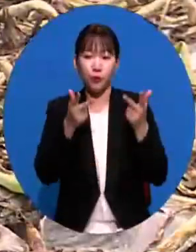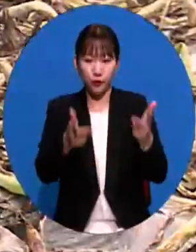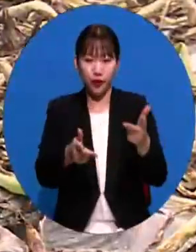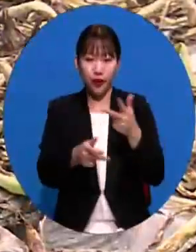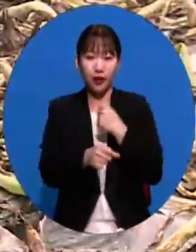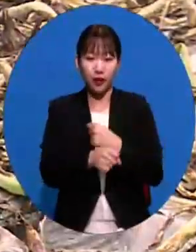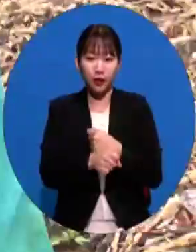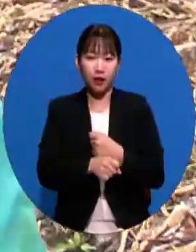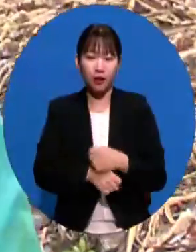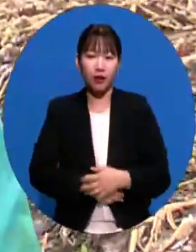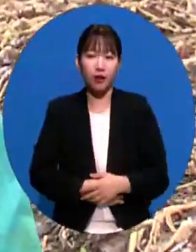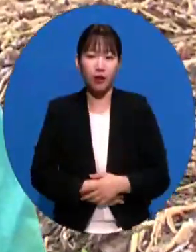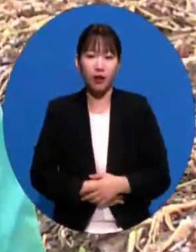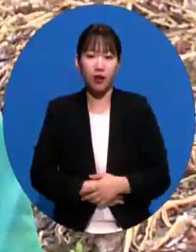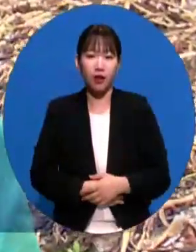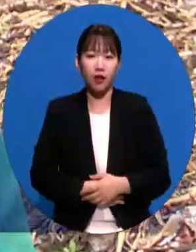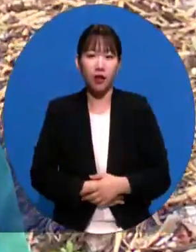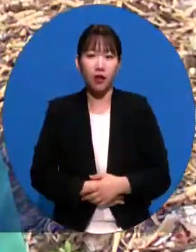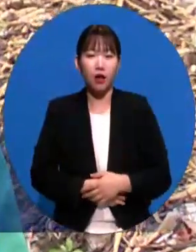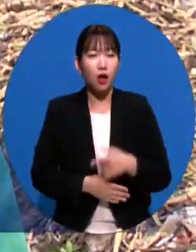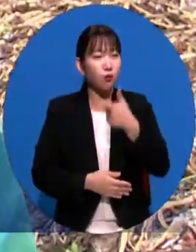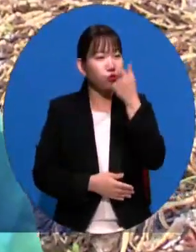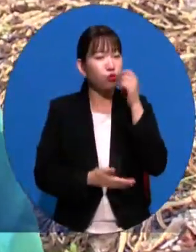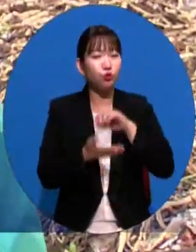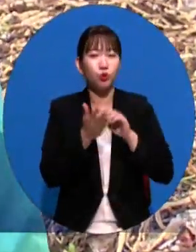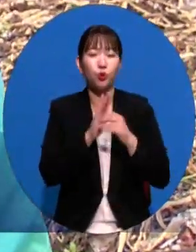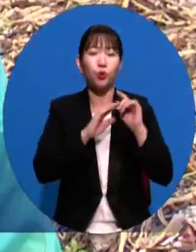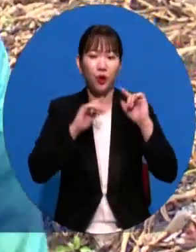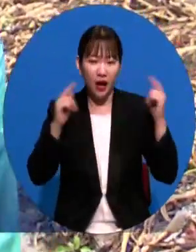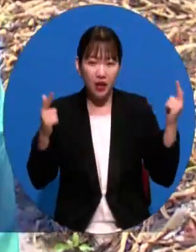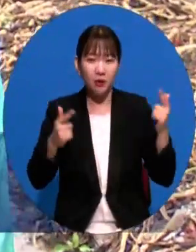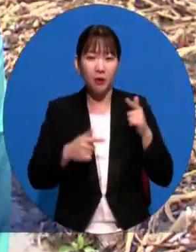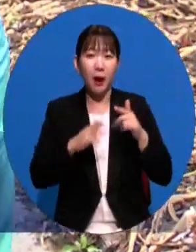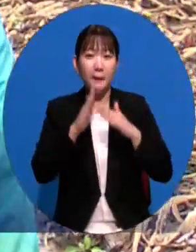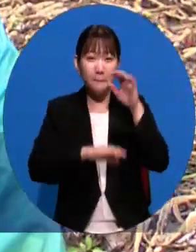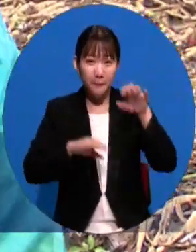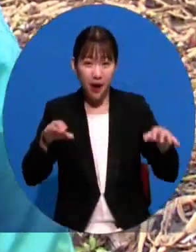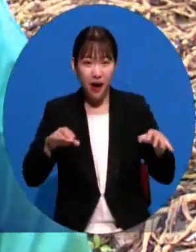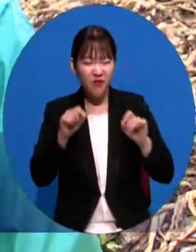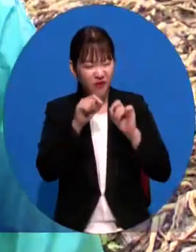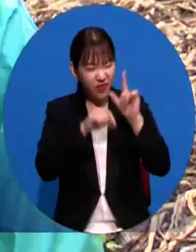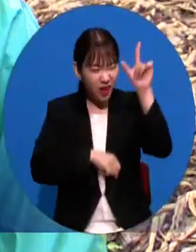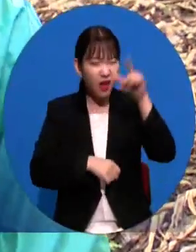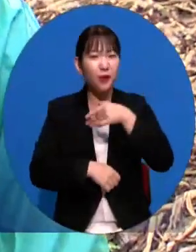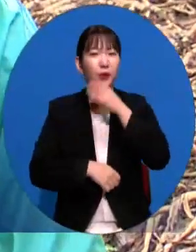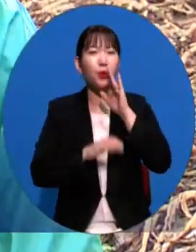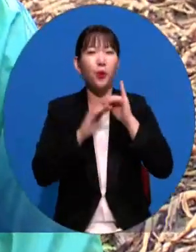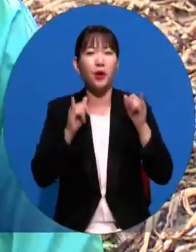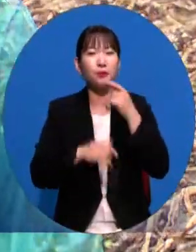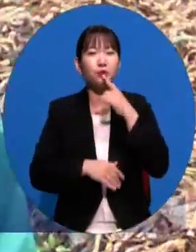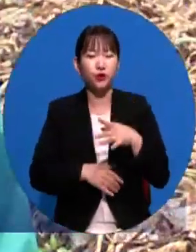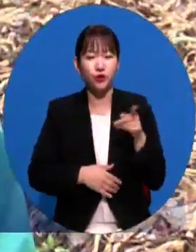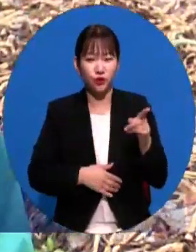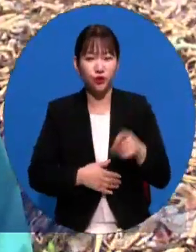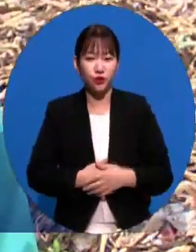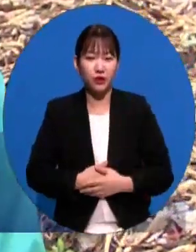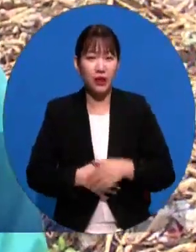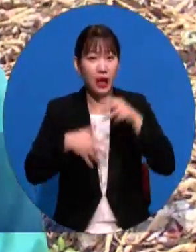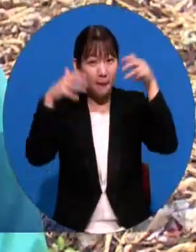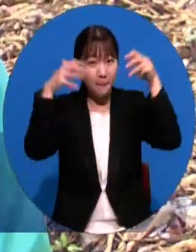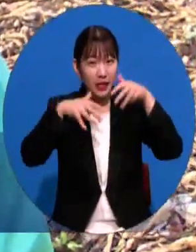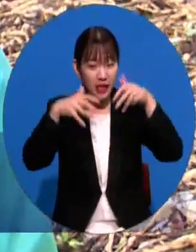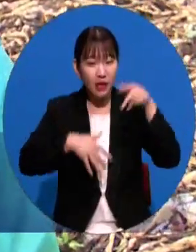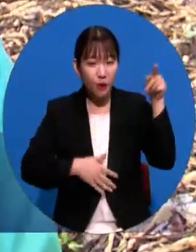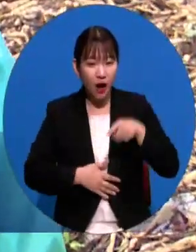나서기도 했습니다 얼마나 부족한 용도가 아니라이 마을에 거의 노인네들이에요 비알